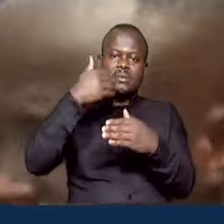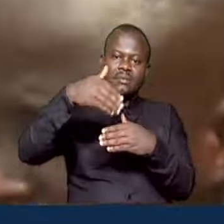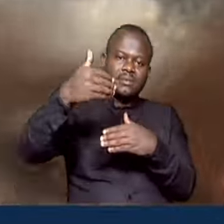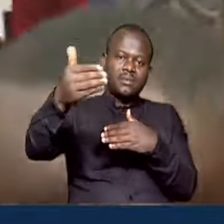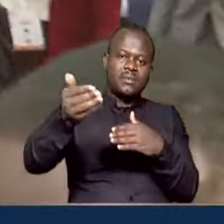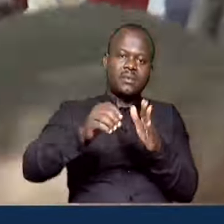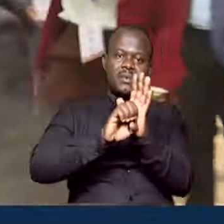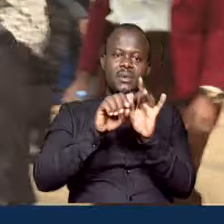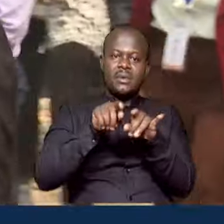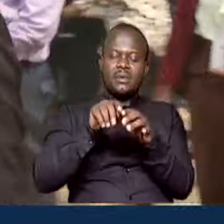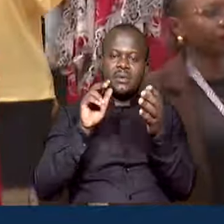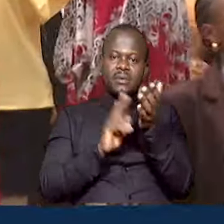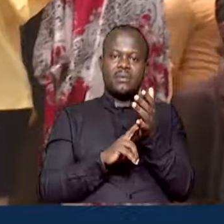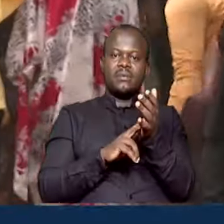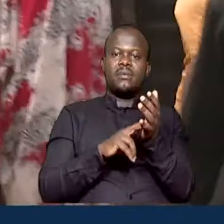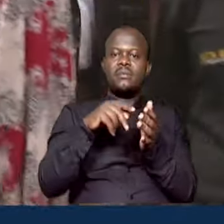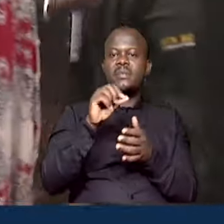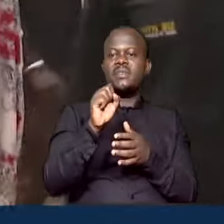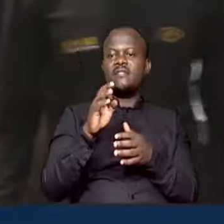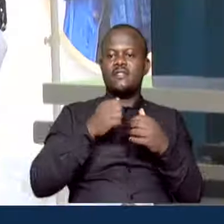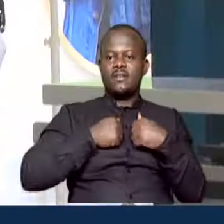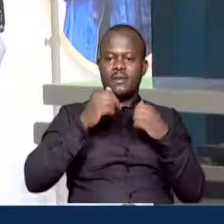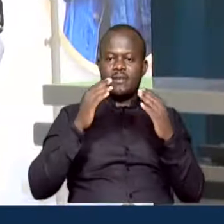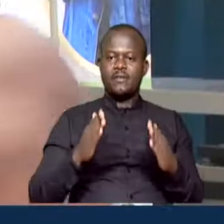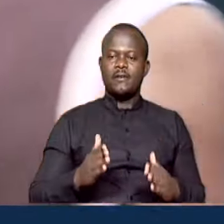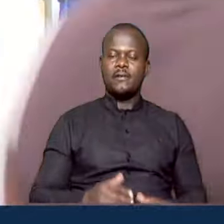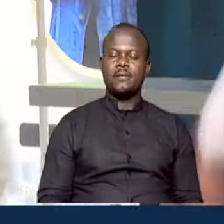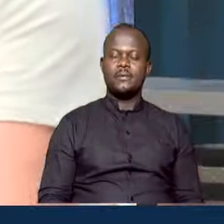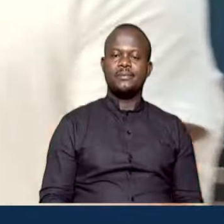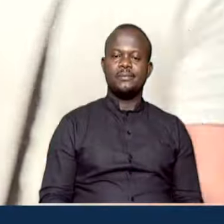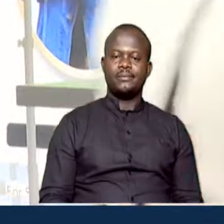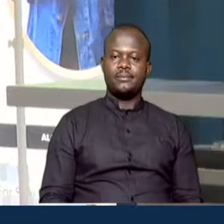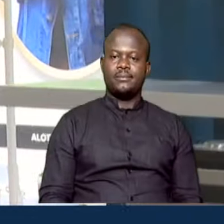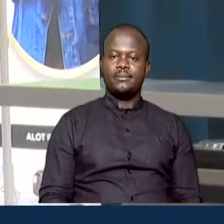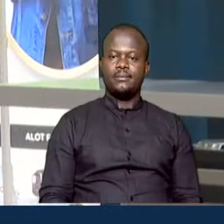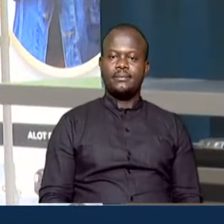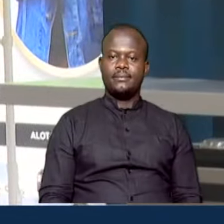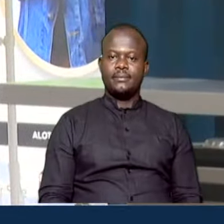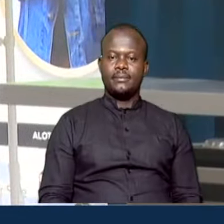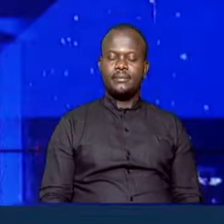Expo nk'uko byemezwa na PSF Rwanda. Placide Nyicuti, i Kigali.